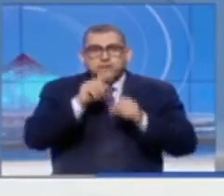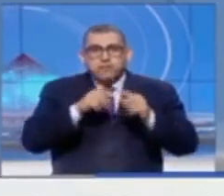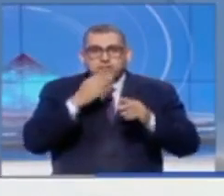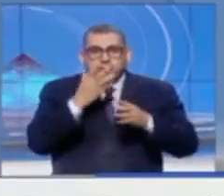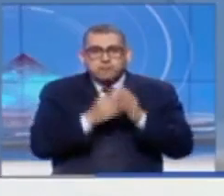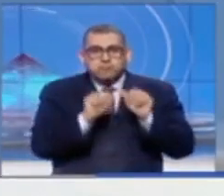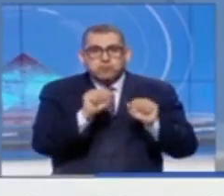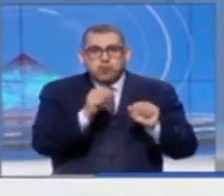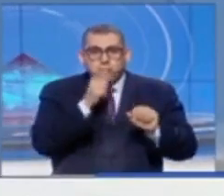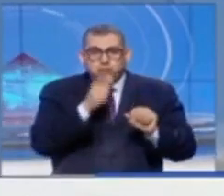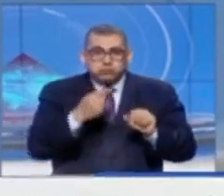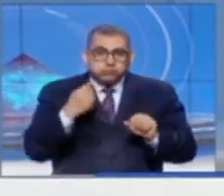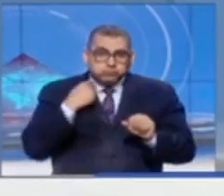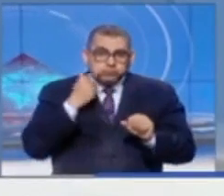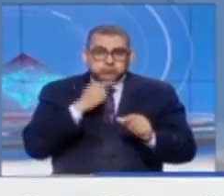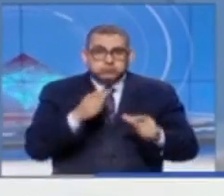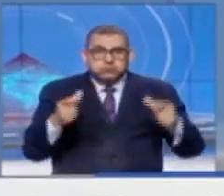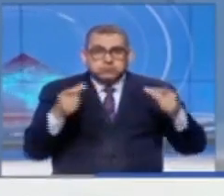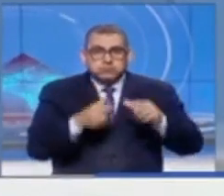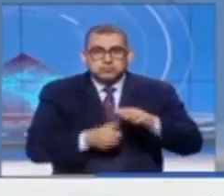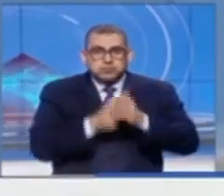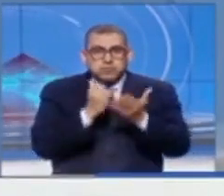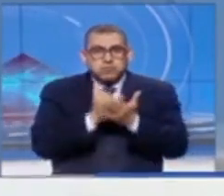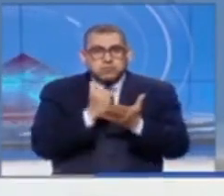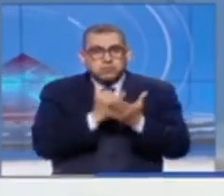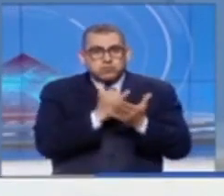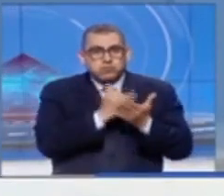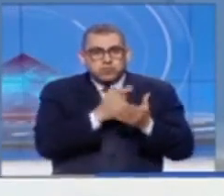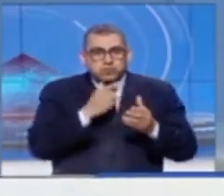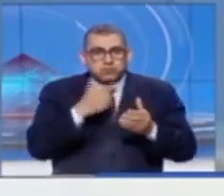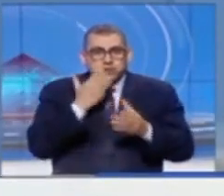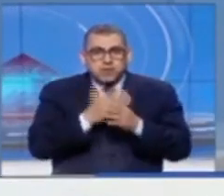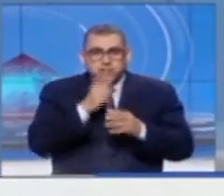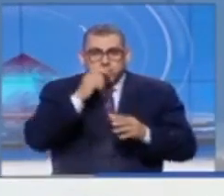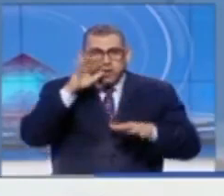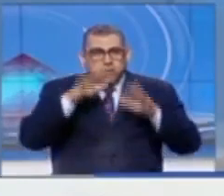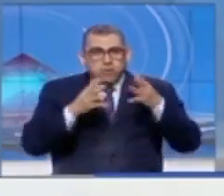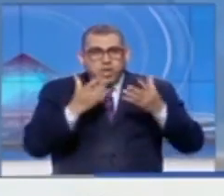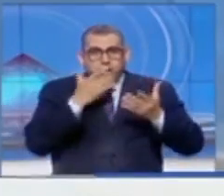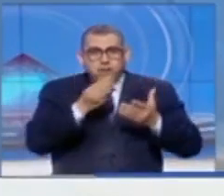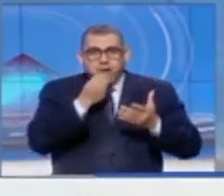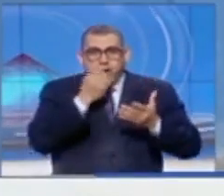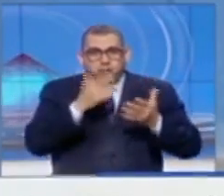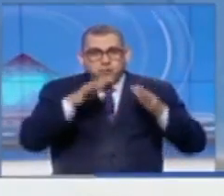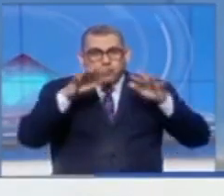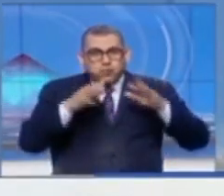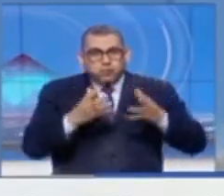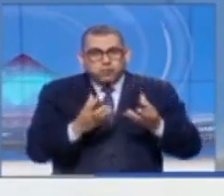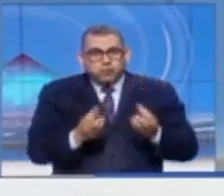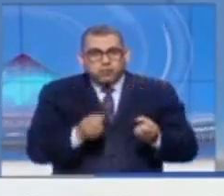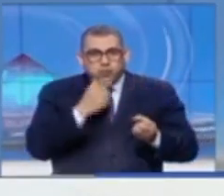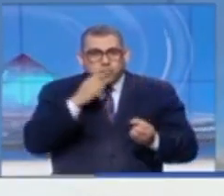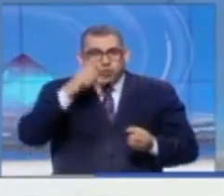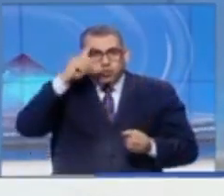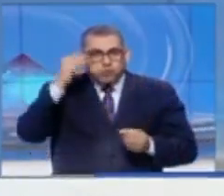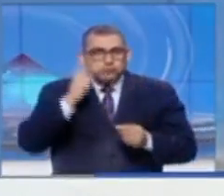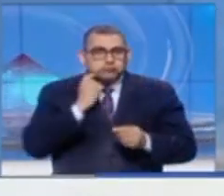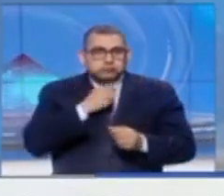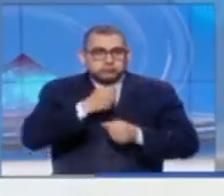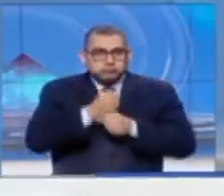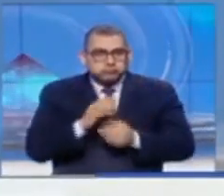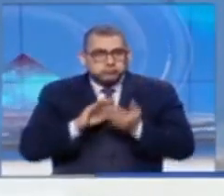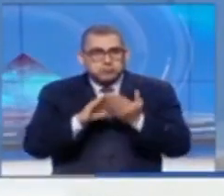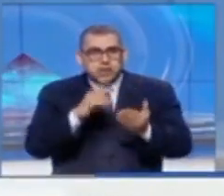البلاد. جاء ذلك خلال اجتماع كبار المسؤولين حول الجفاف والأمن الغذائي وتعزيز القدرة على الصمود